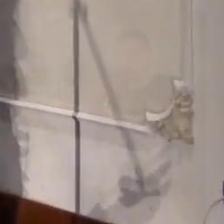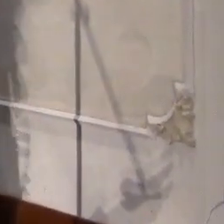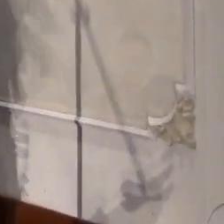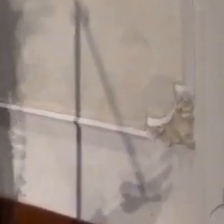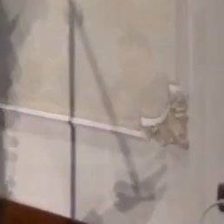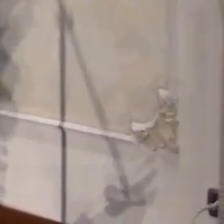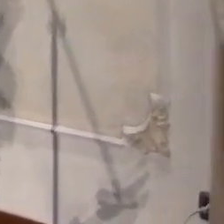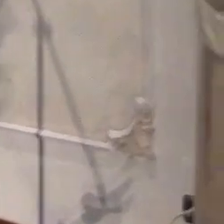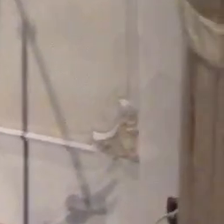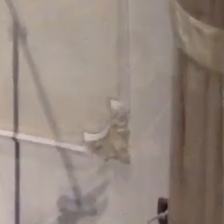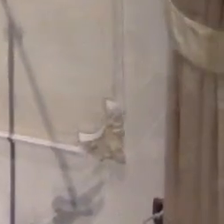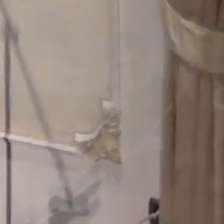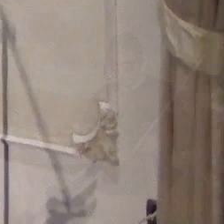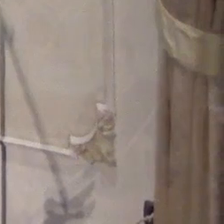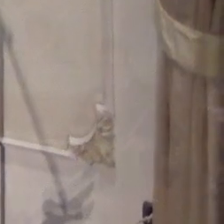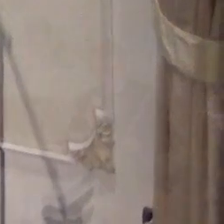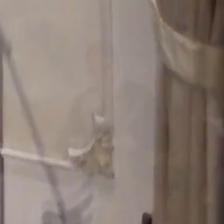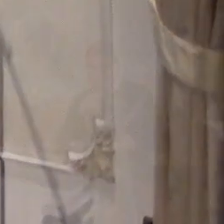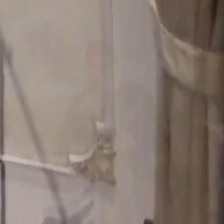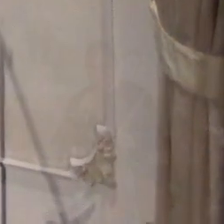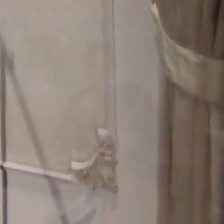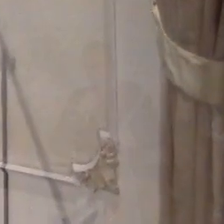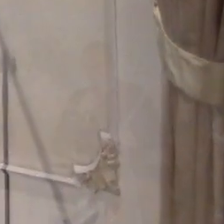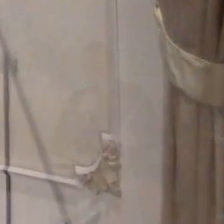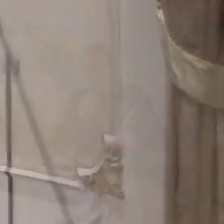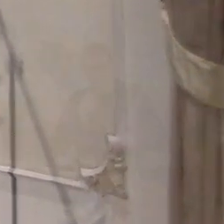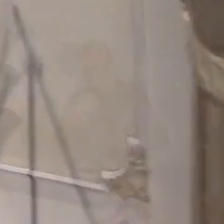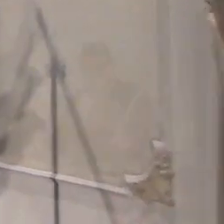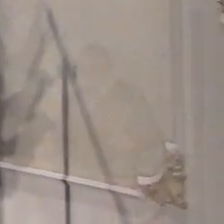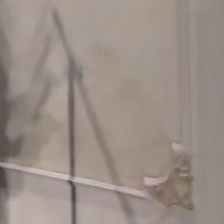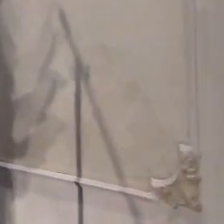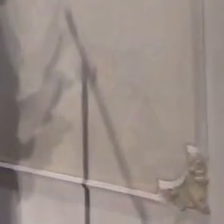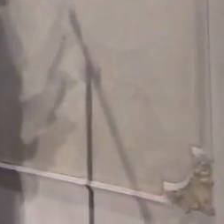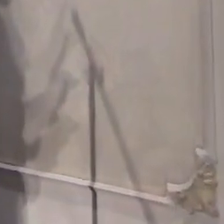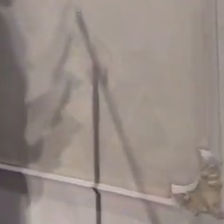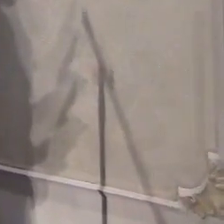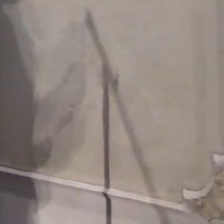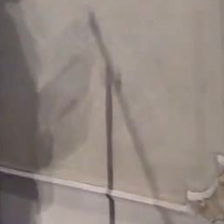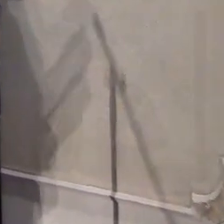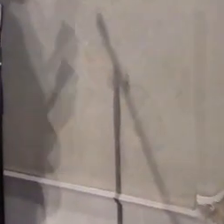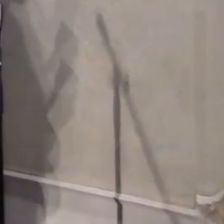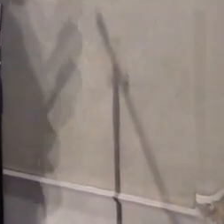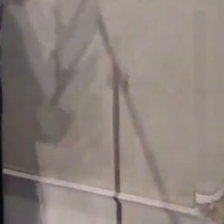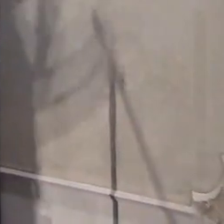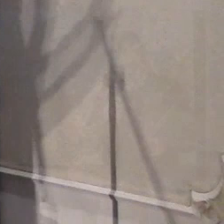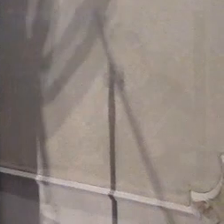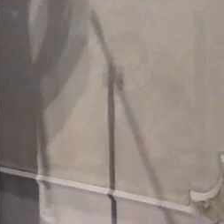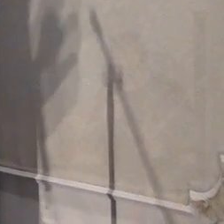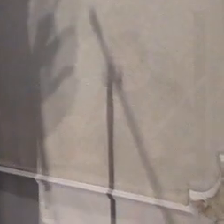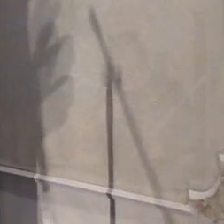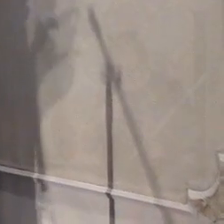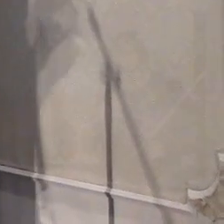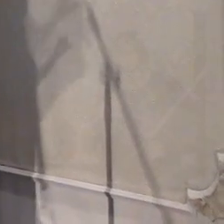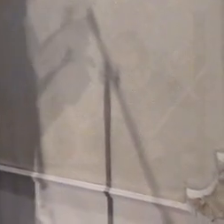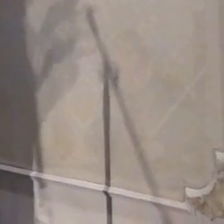47 49 un ricordo bene e alla notte dedica diversi